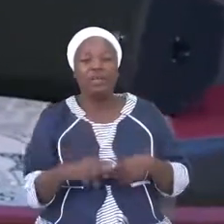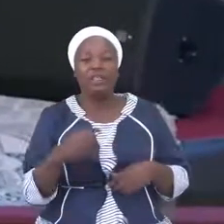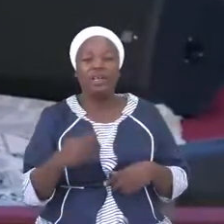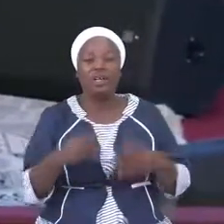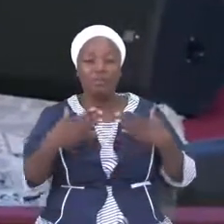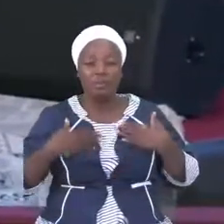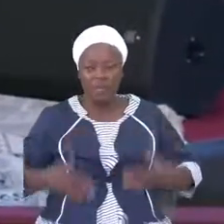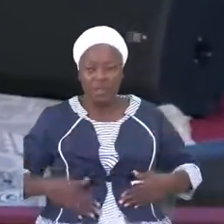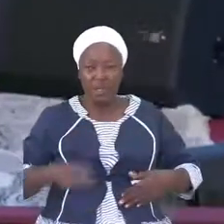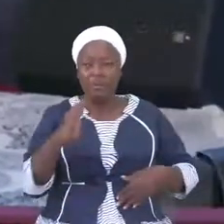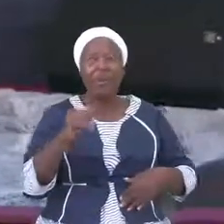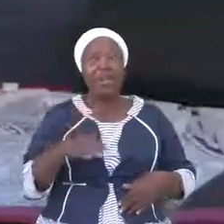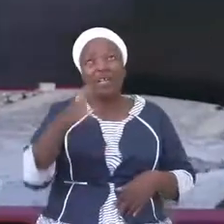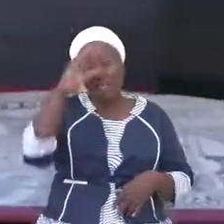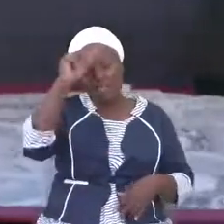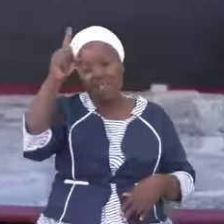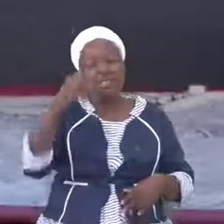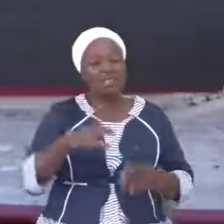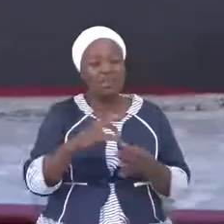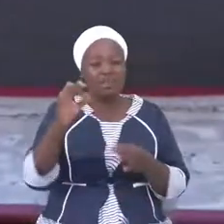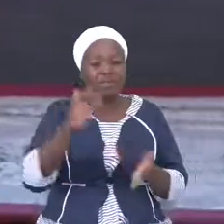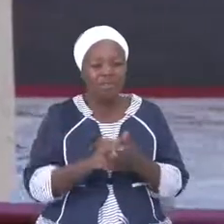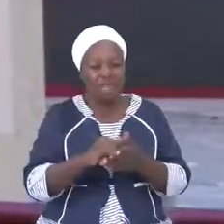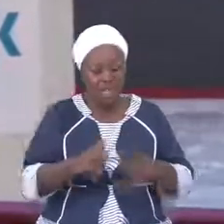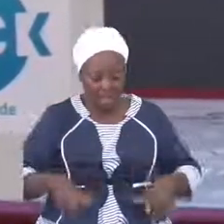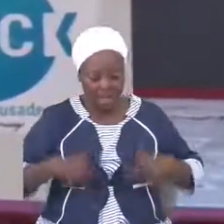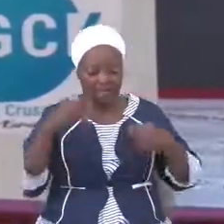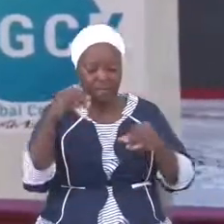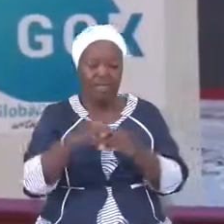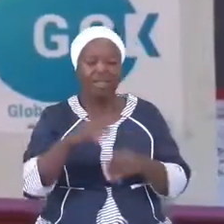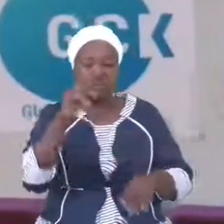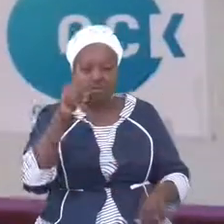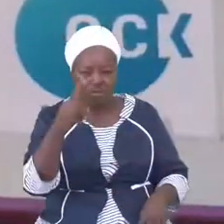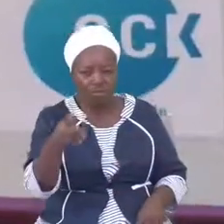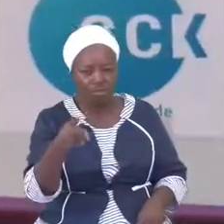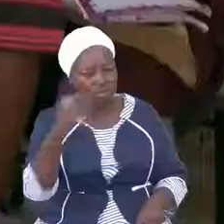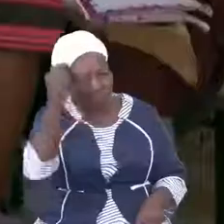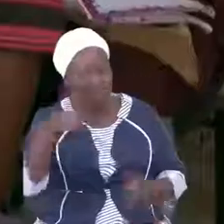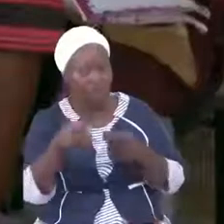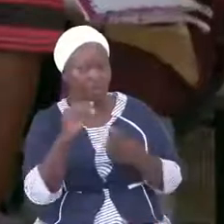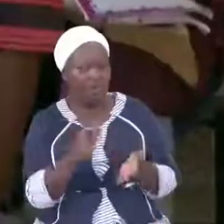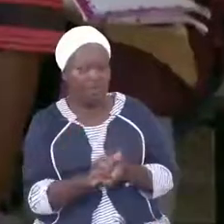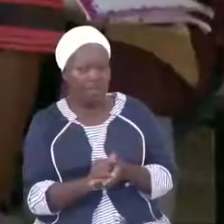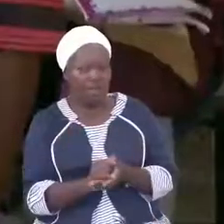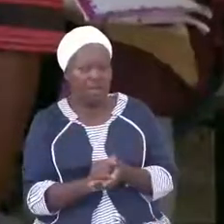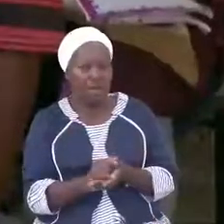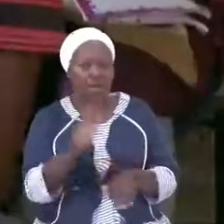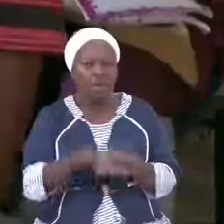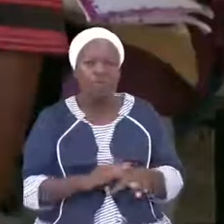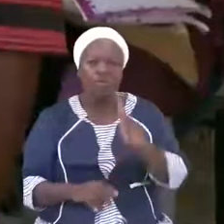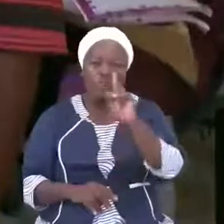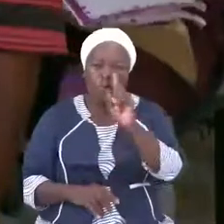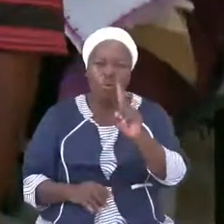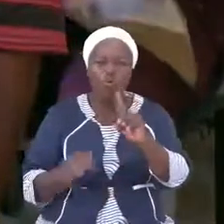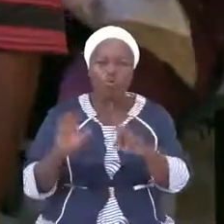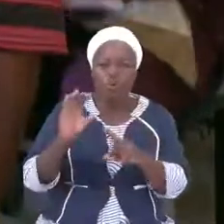vie. Celui qui a ressuscité Christ d'entre les morts rendra aussi la vie à vos corps mortels par son esprit qui habite